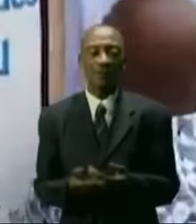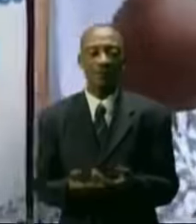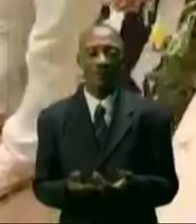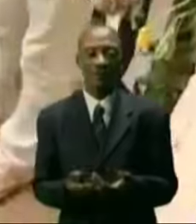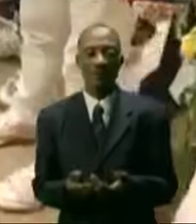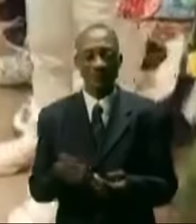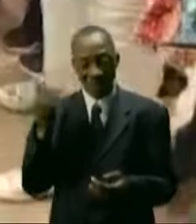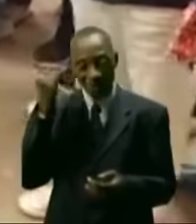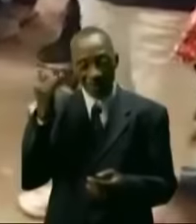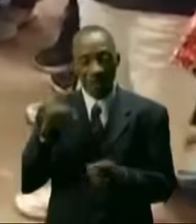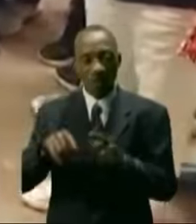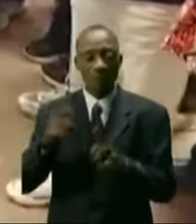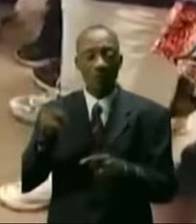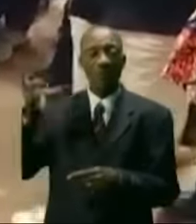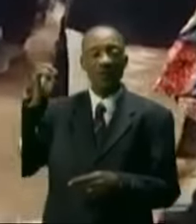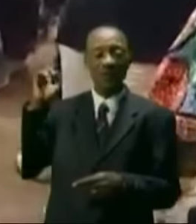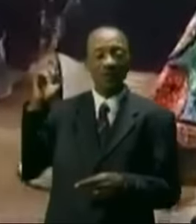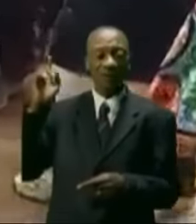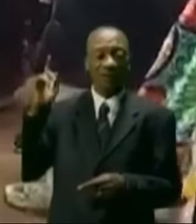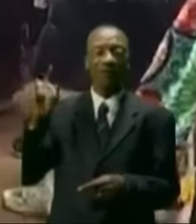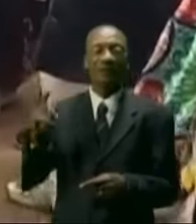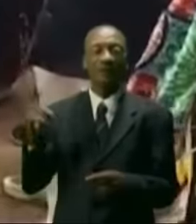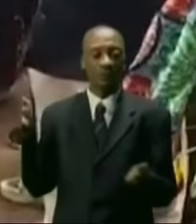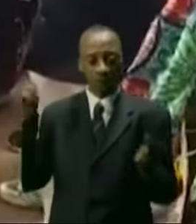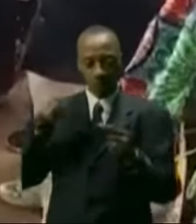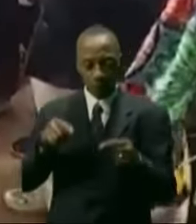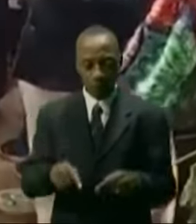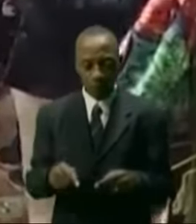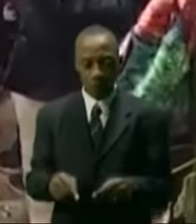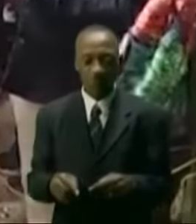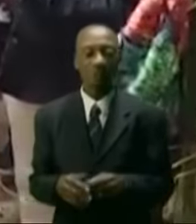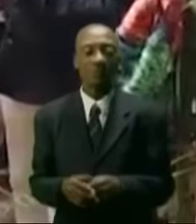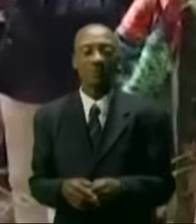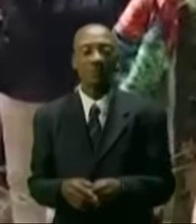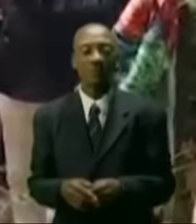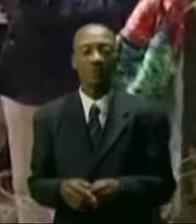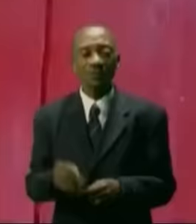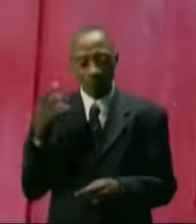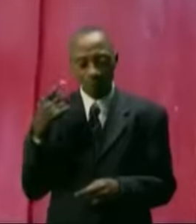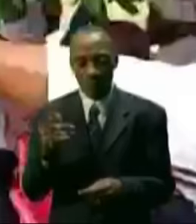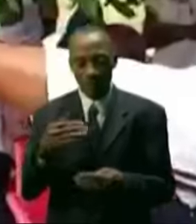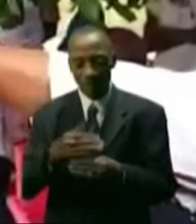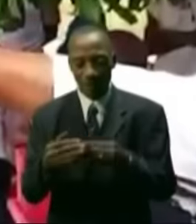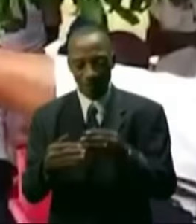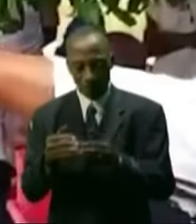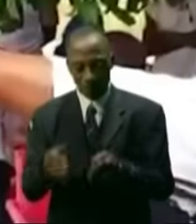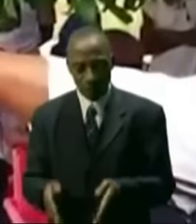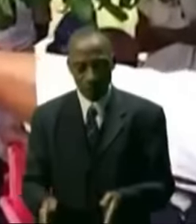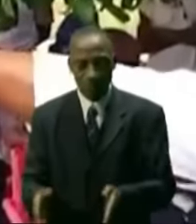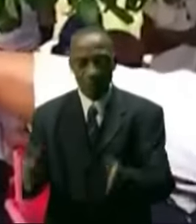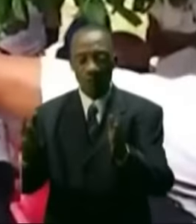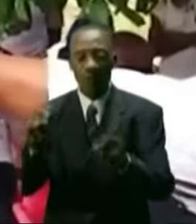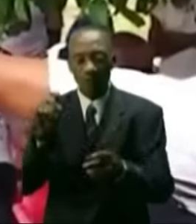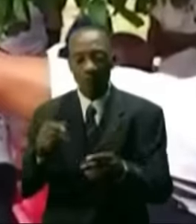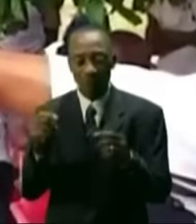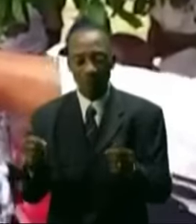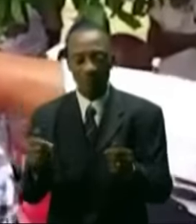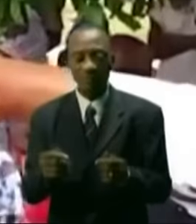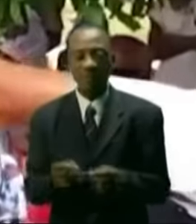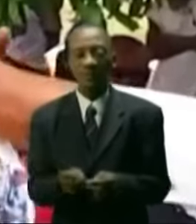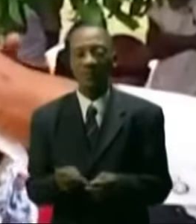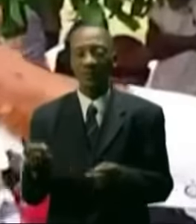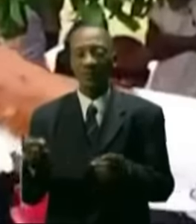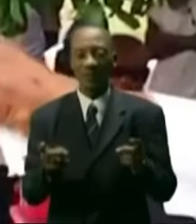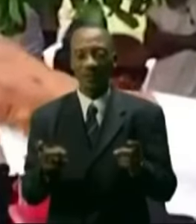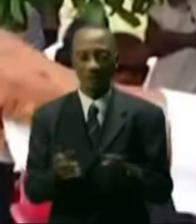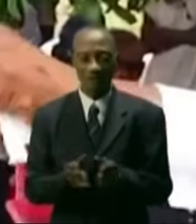Initiative qui vise principalement à changer l'image de la DGREC en la dotant des infrastructures viables. Le directeur général de la DGREC se